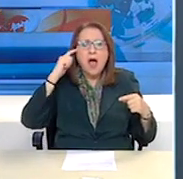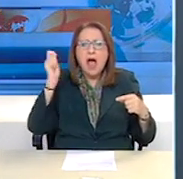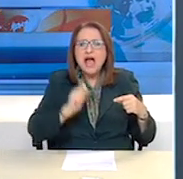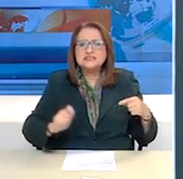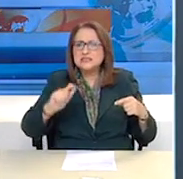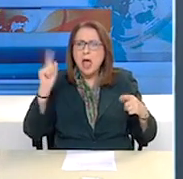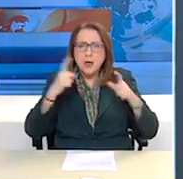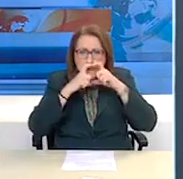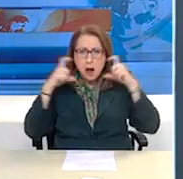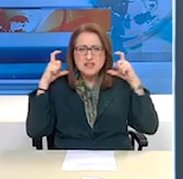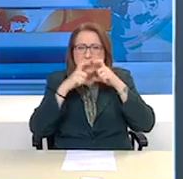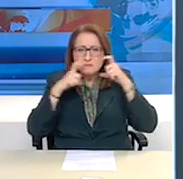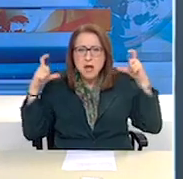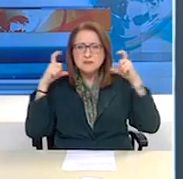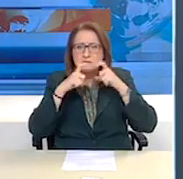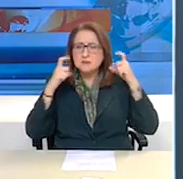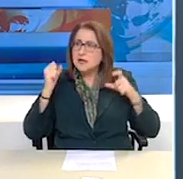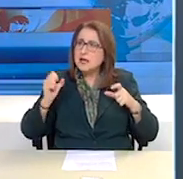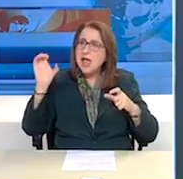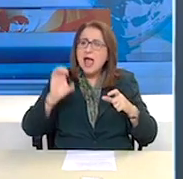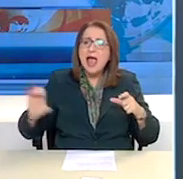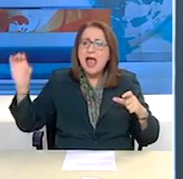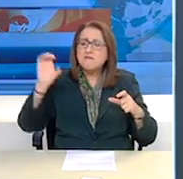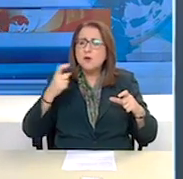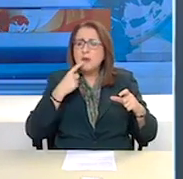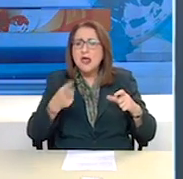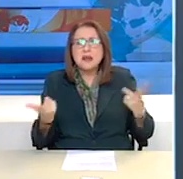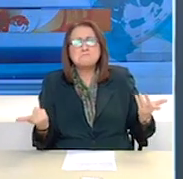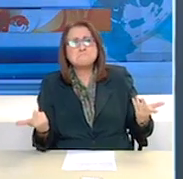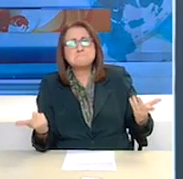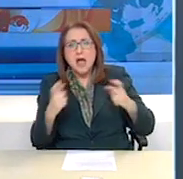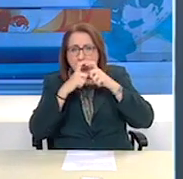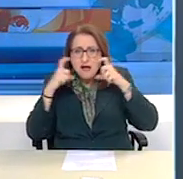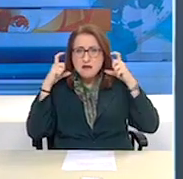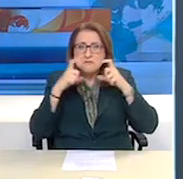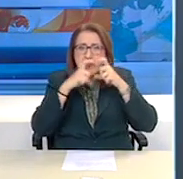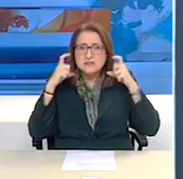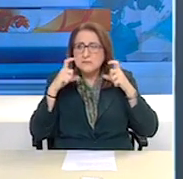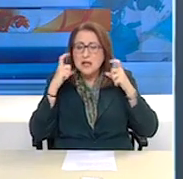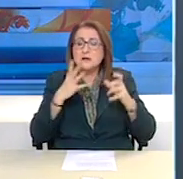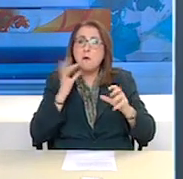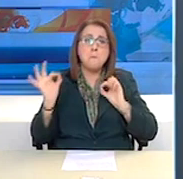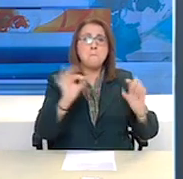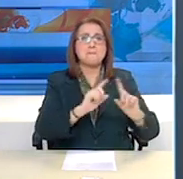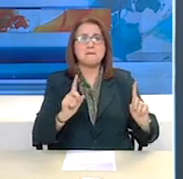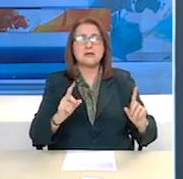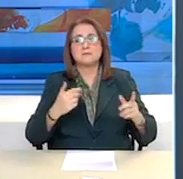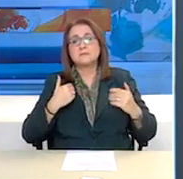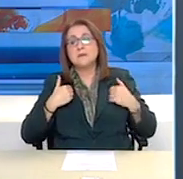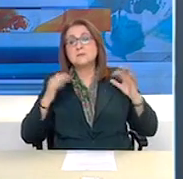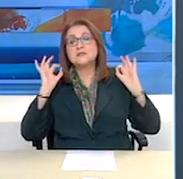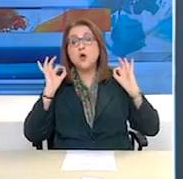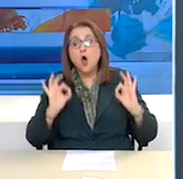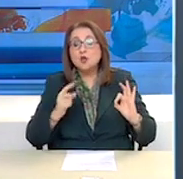έχουν συμπτώματα, και κάποιες ευρωπαϊκές χώρες να μιλούν ήδη για αυτές τις στρατηγικές. Εμείς είμαστε θειασότητες της επιστημονικής